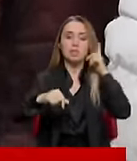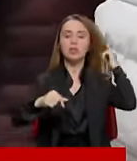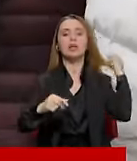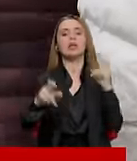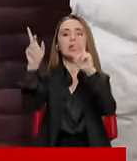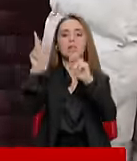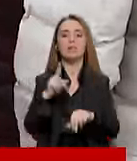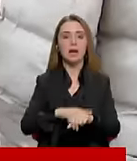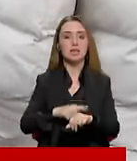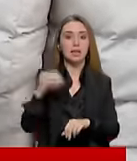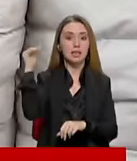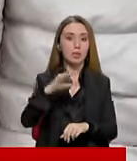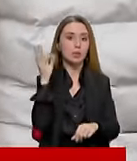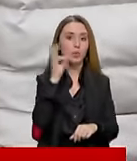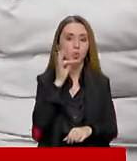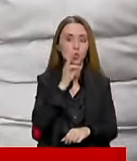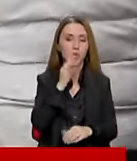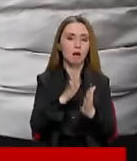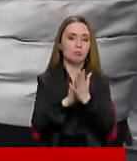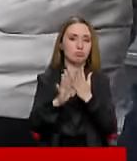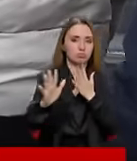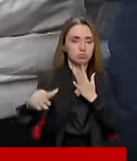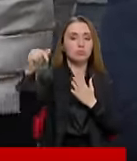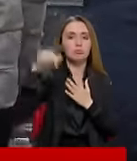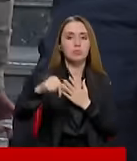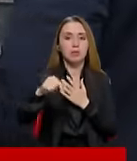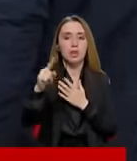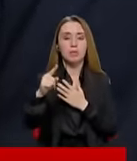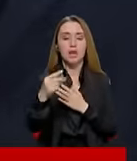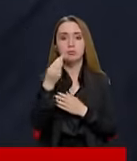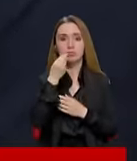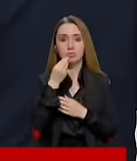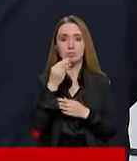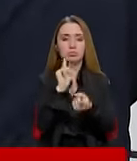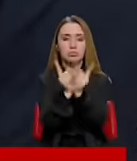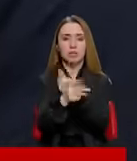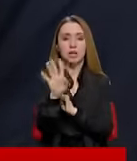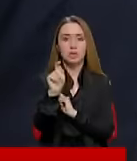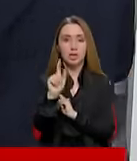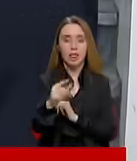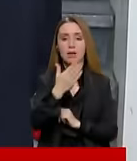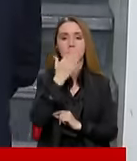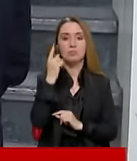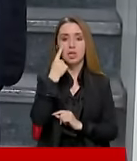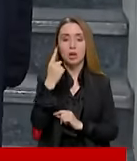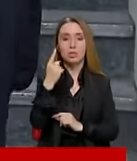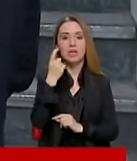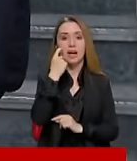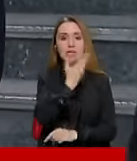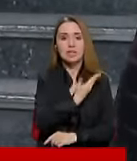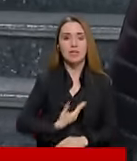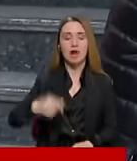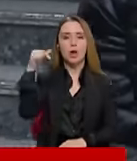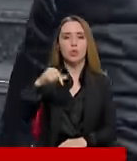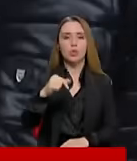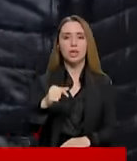iftar saati yaklaşırken kuyruktan burada bir menü 40 lira ancak Ramazan'da bir hayırsever